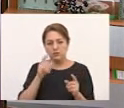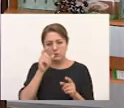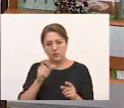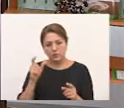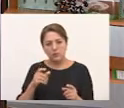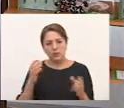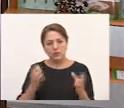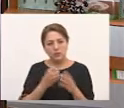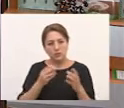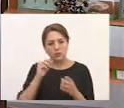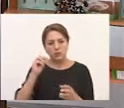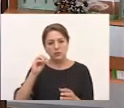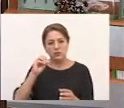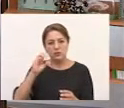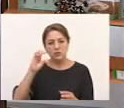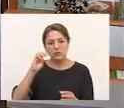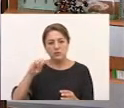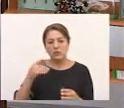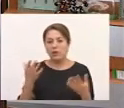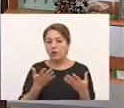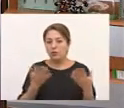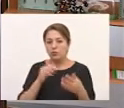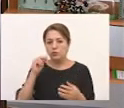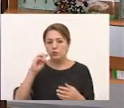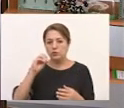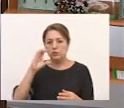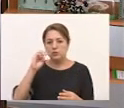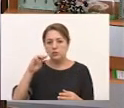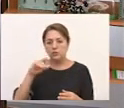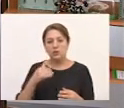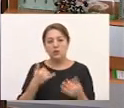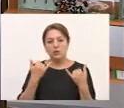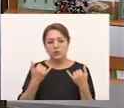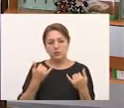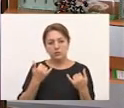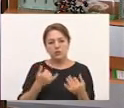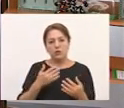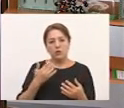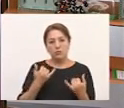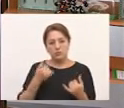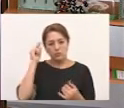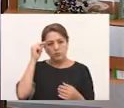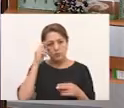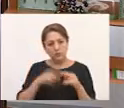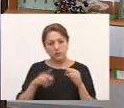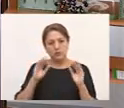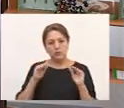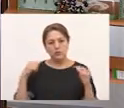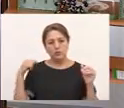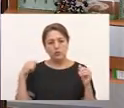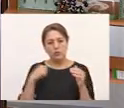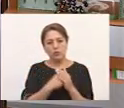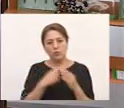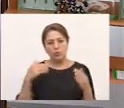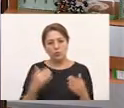сохранить честь? И какую честь? Наш урок закончен. До свидания. До новых встреч